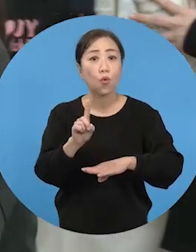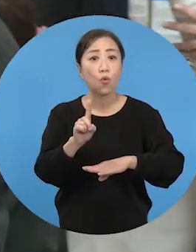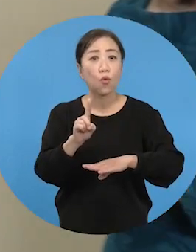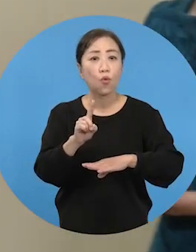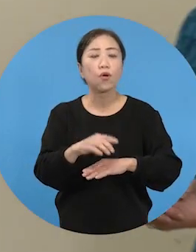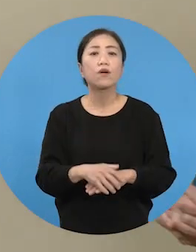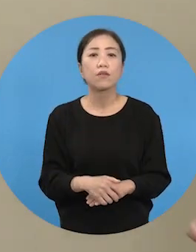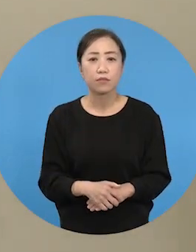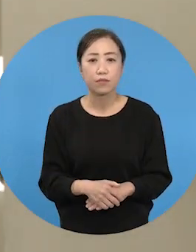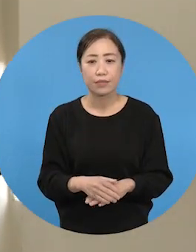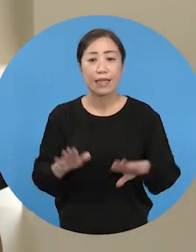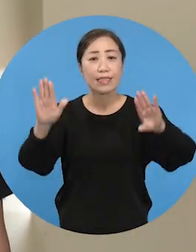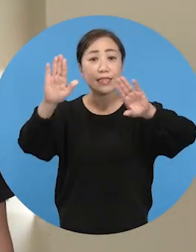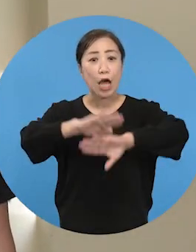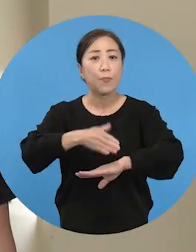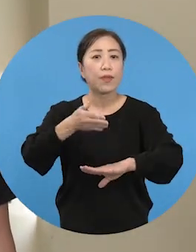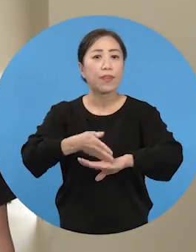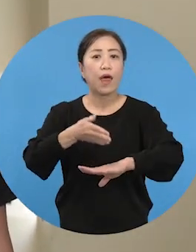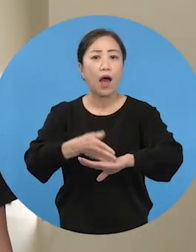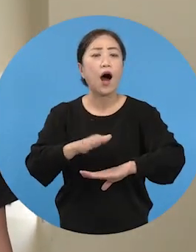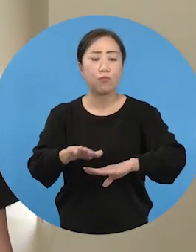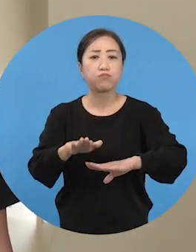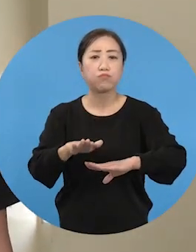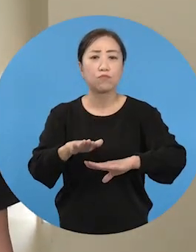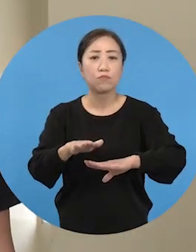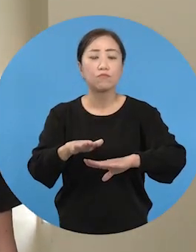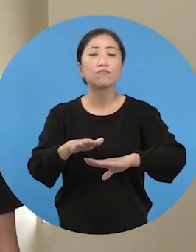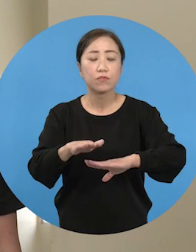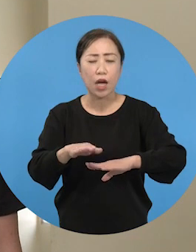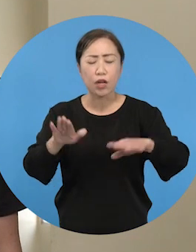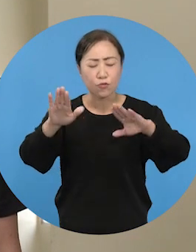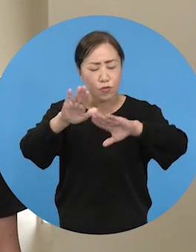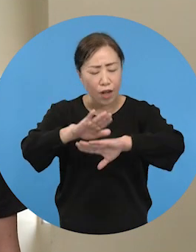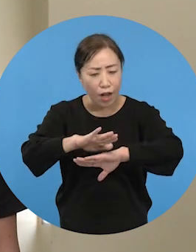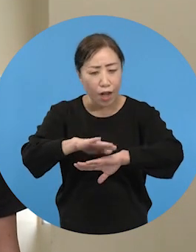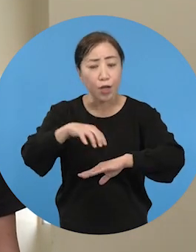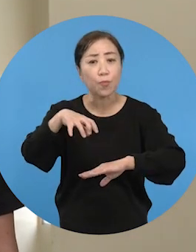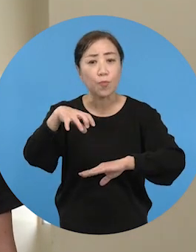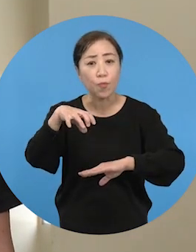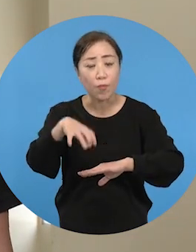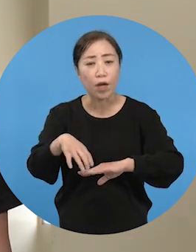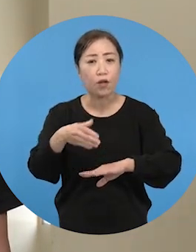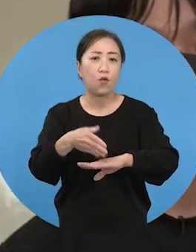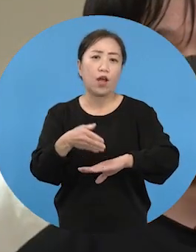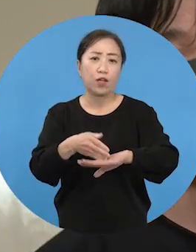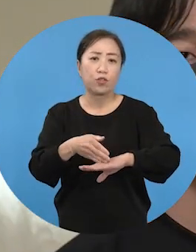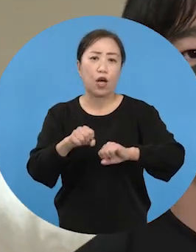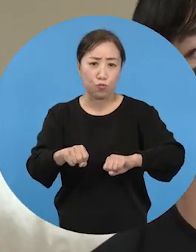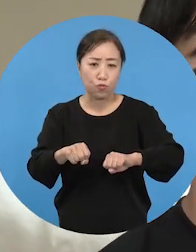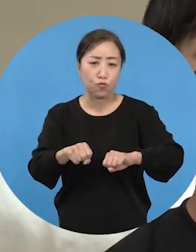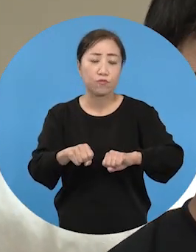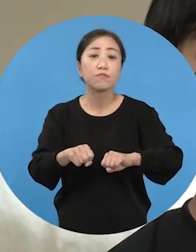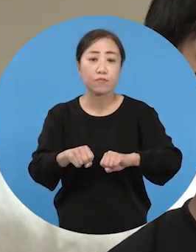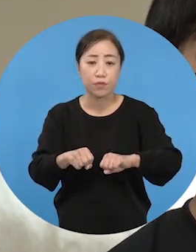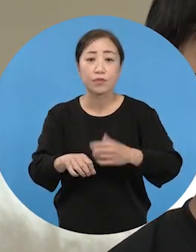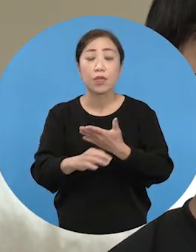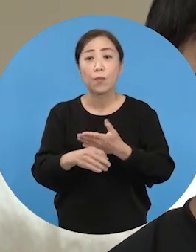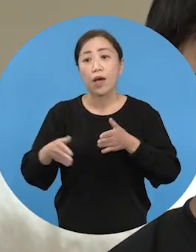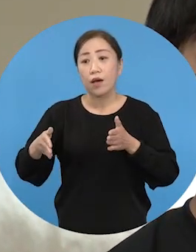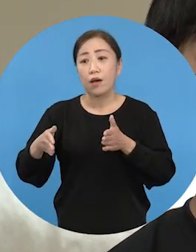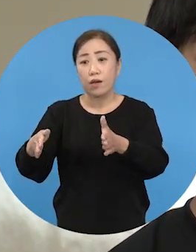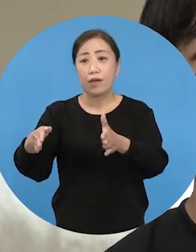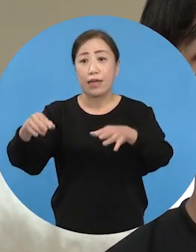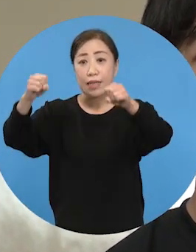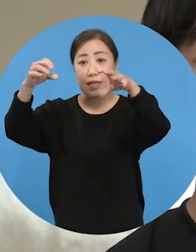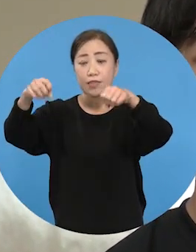ね。 闇練、暗闇の中で練習するっていう方法が 渡り廊下の電気を全部落